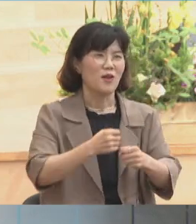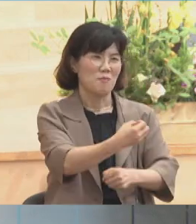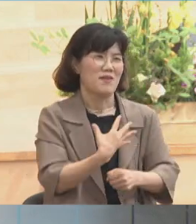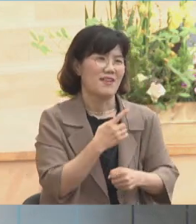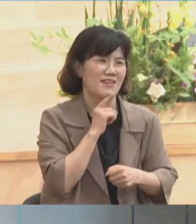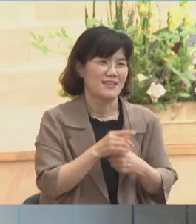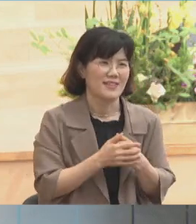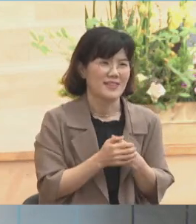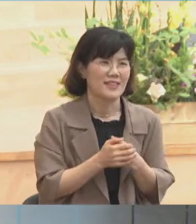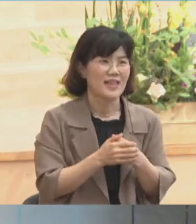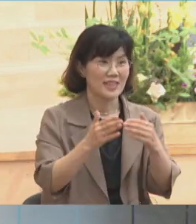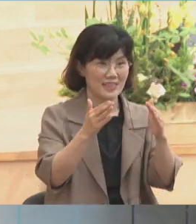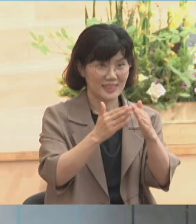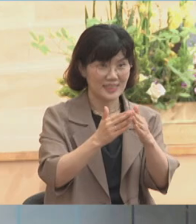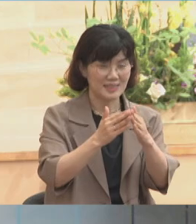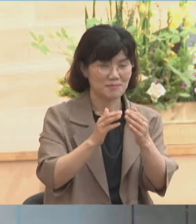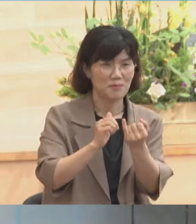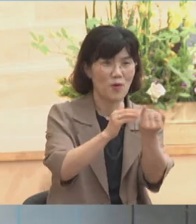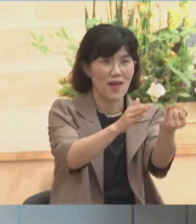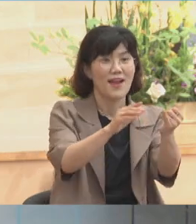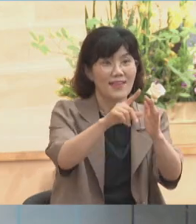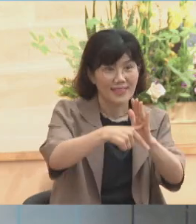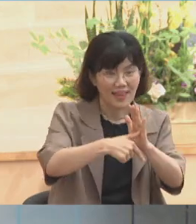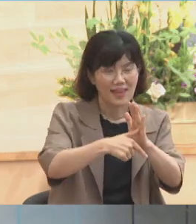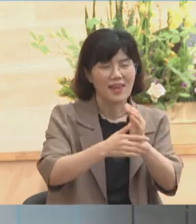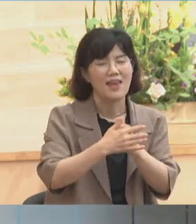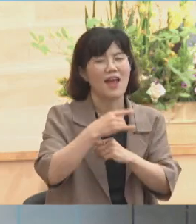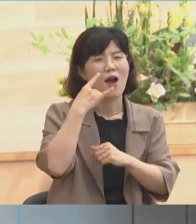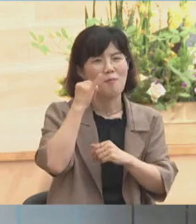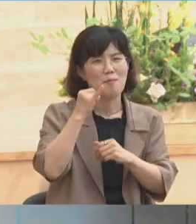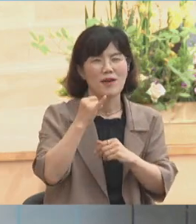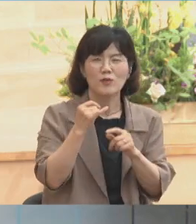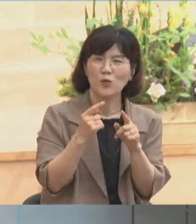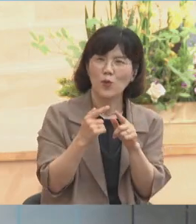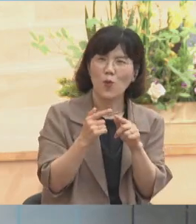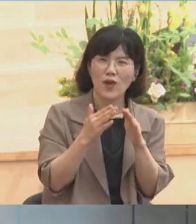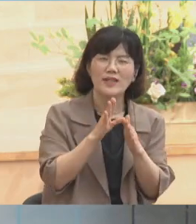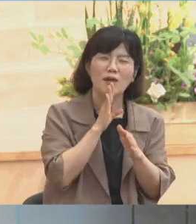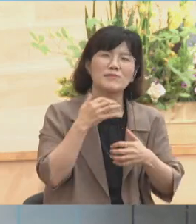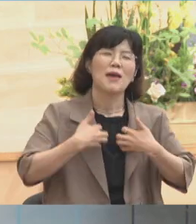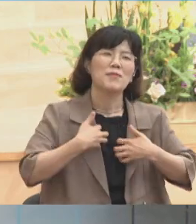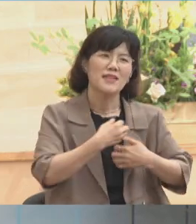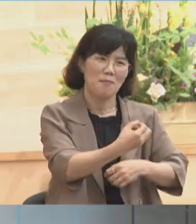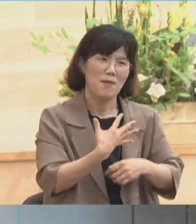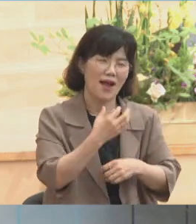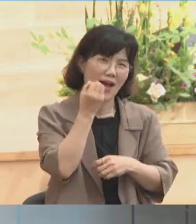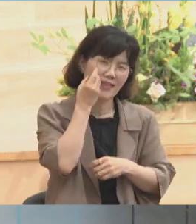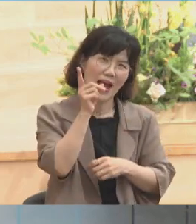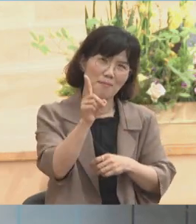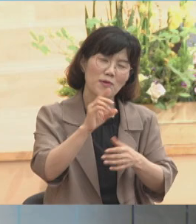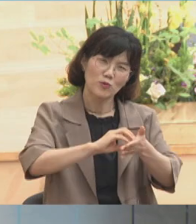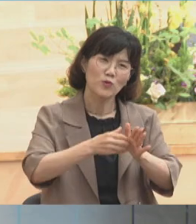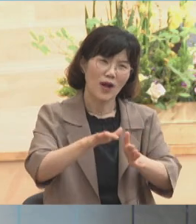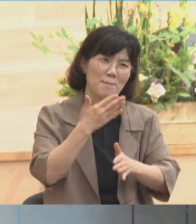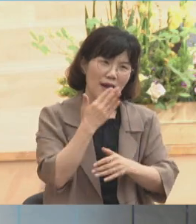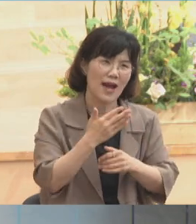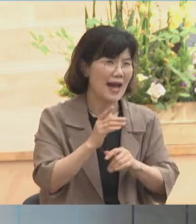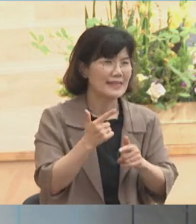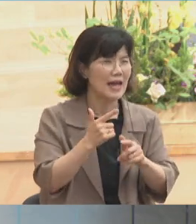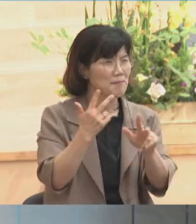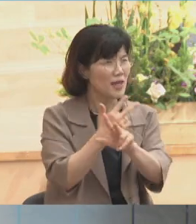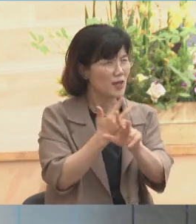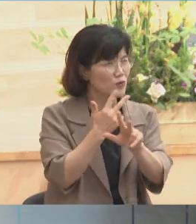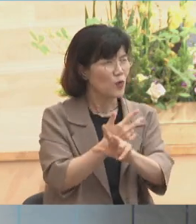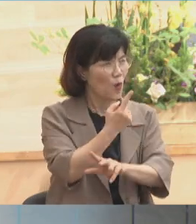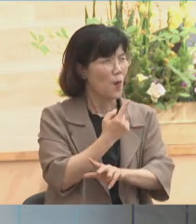그리고 집으로 모셔다 드리는 길에 엄마는 교회가 참 재미있다. 한 달에 한 번은 오겠다. 아니 매주 올